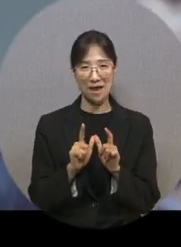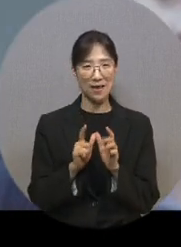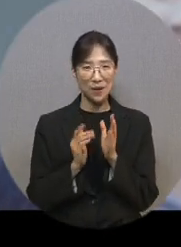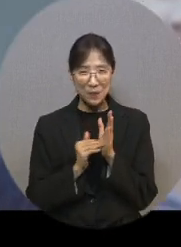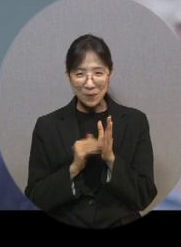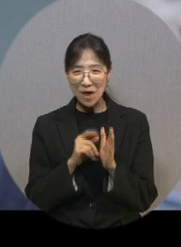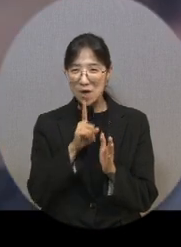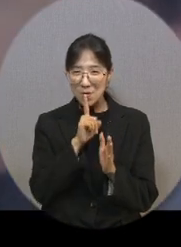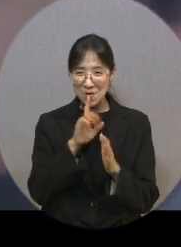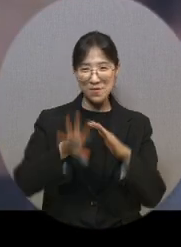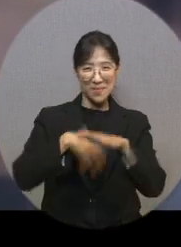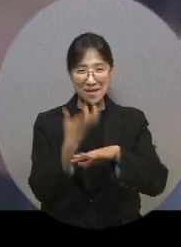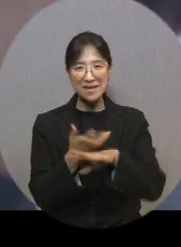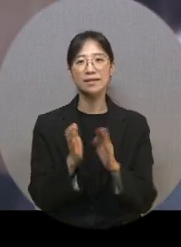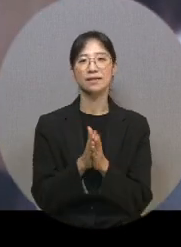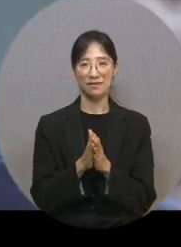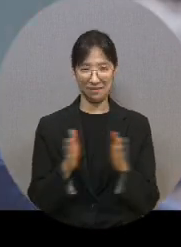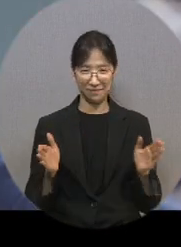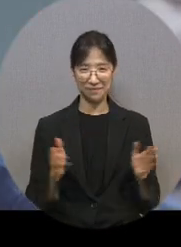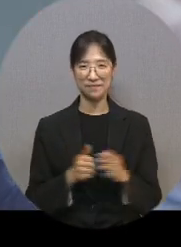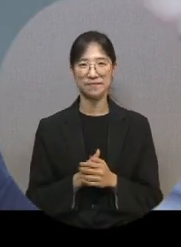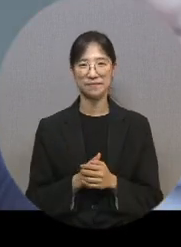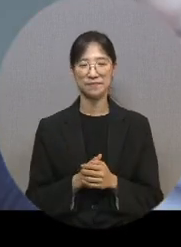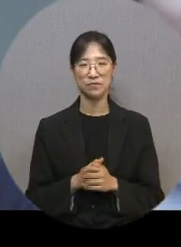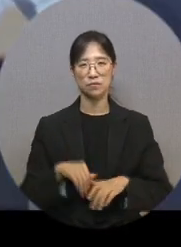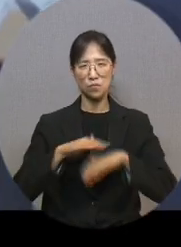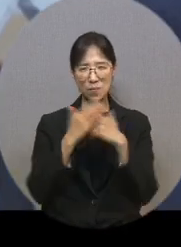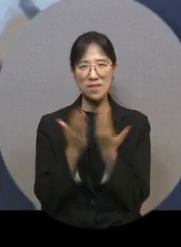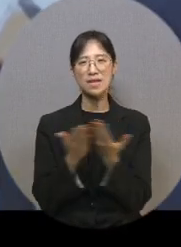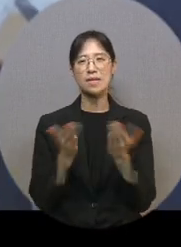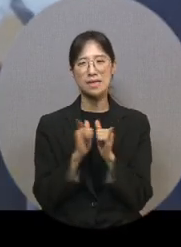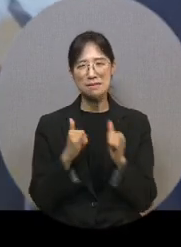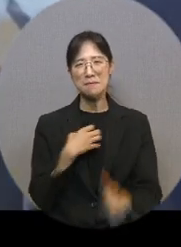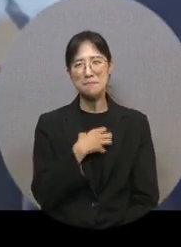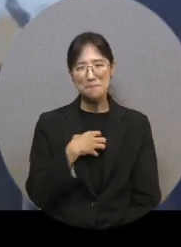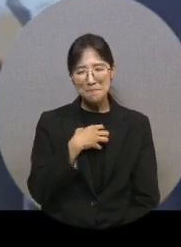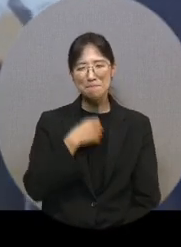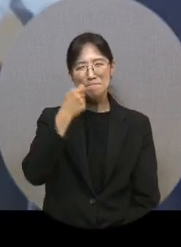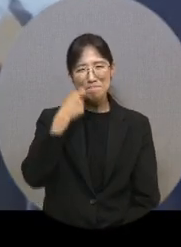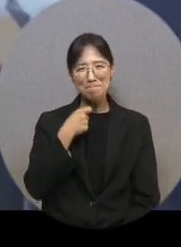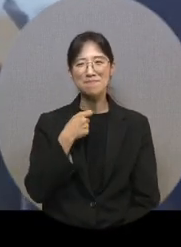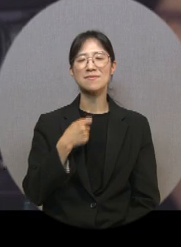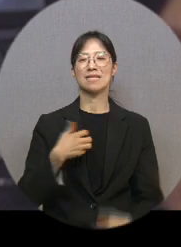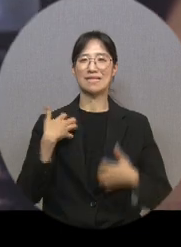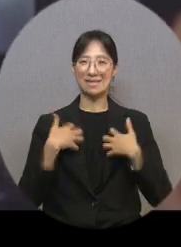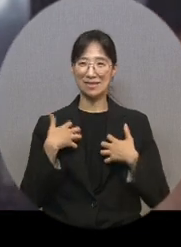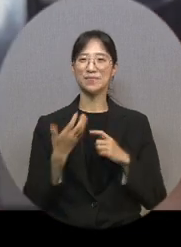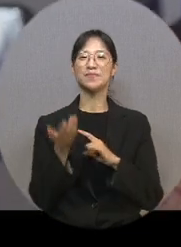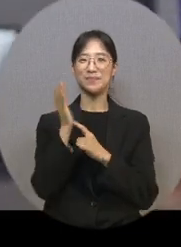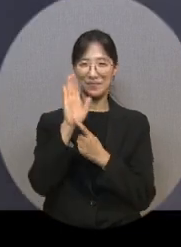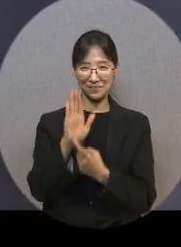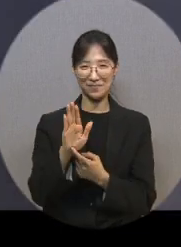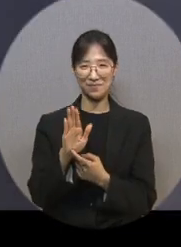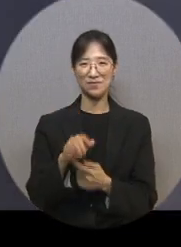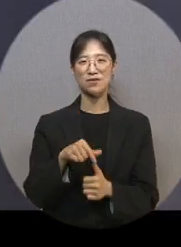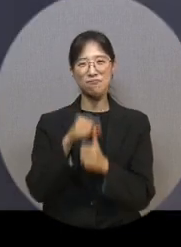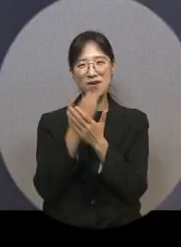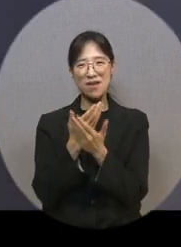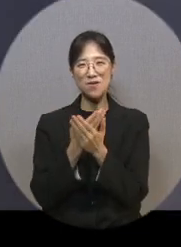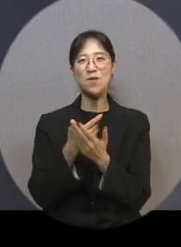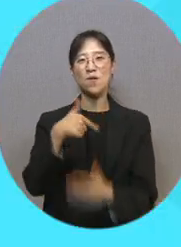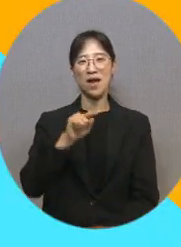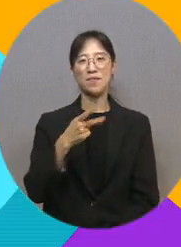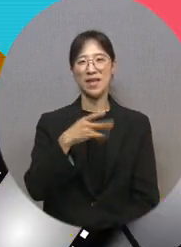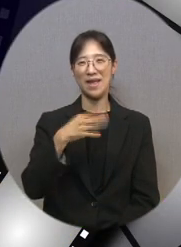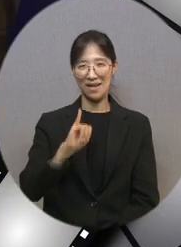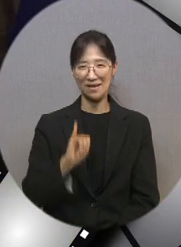은밀한 반란을 시작하는데, 모든 직장인의 애환을 유쾌통쾌하게 풀어드립니다. 구해줘